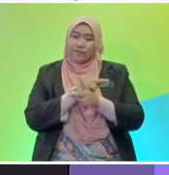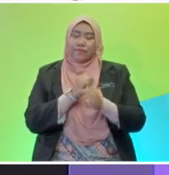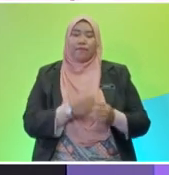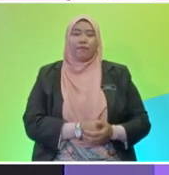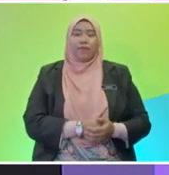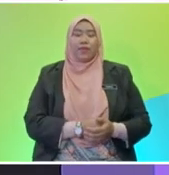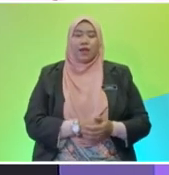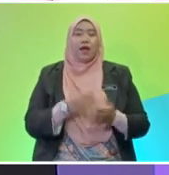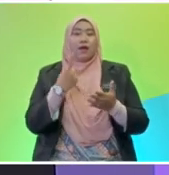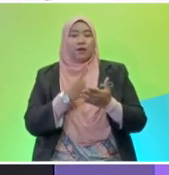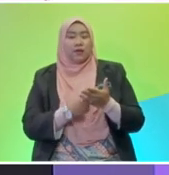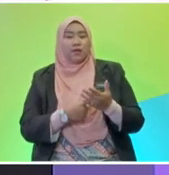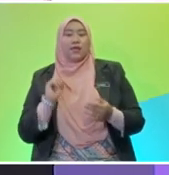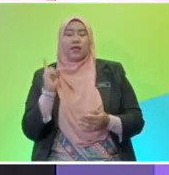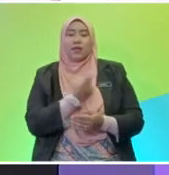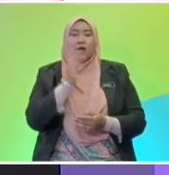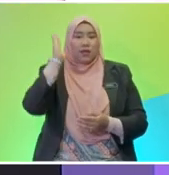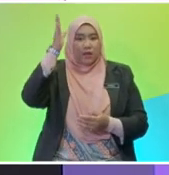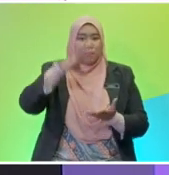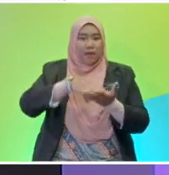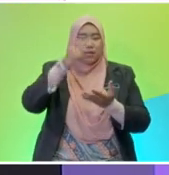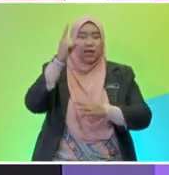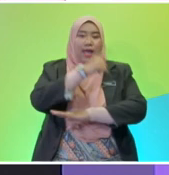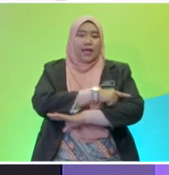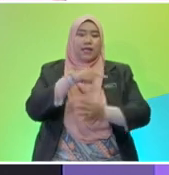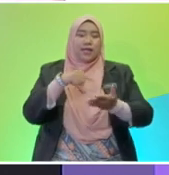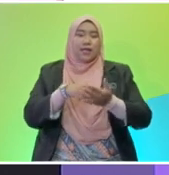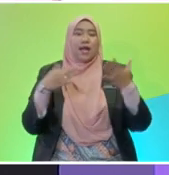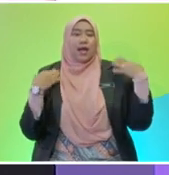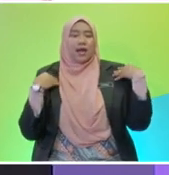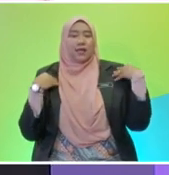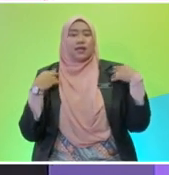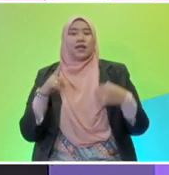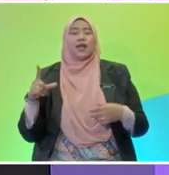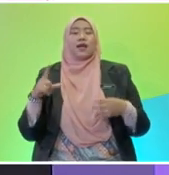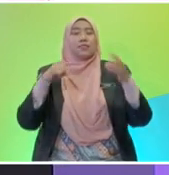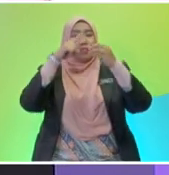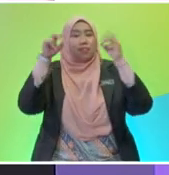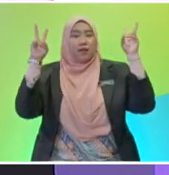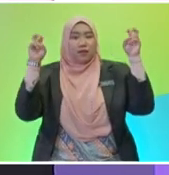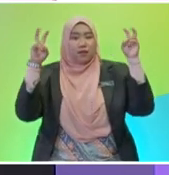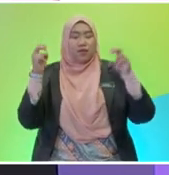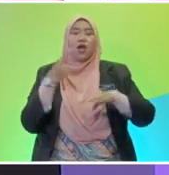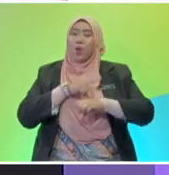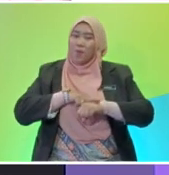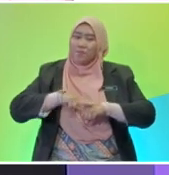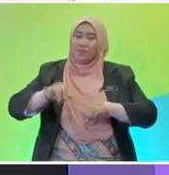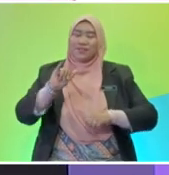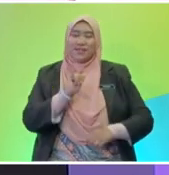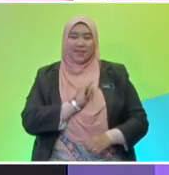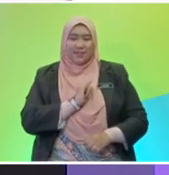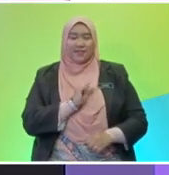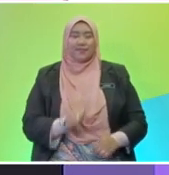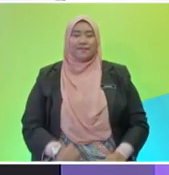pelajari pada hari ini adalah berkaitan dengan tema yaitu Hobi saya hobi saya sudah